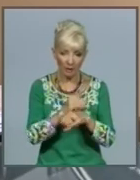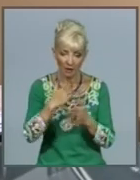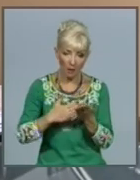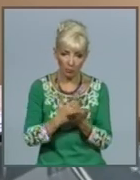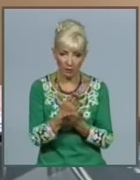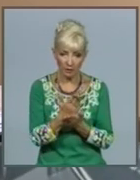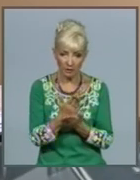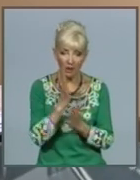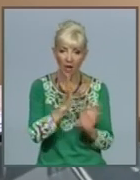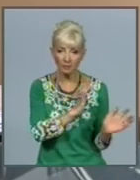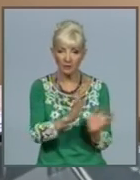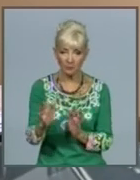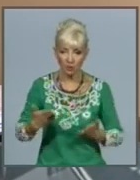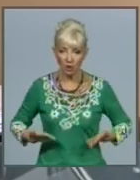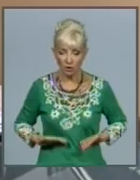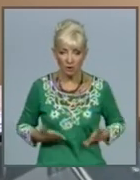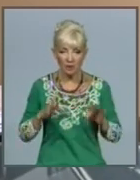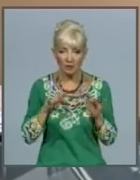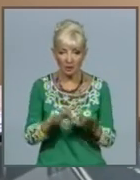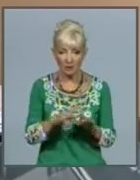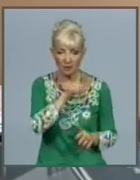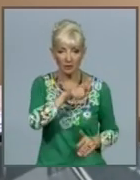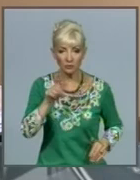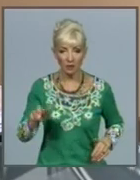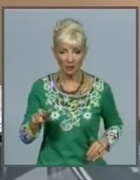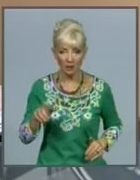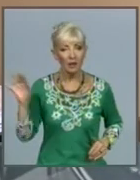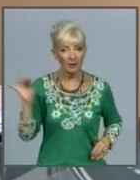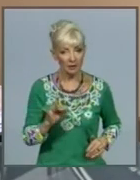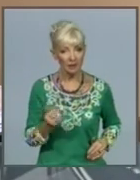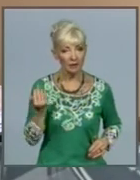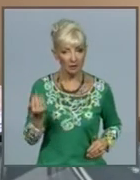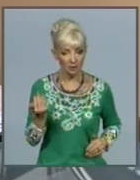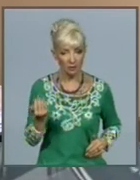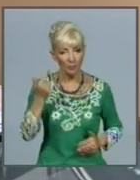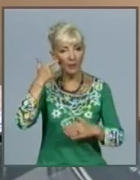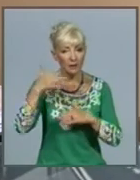забезпечення життєдіяльності громадян і її розуміння стосовно